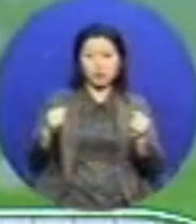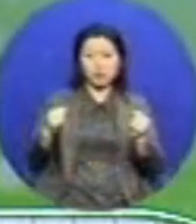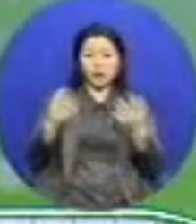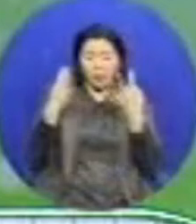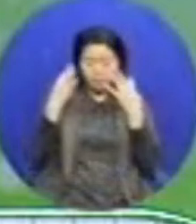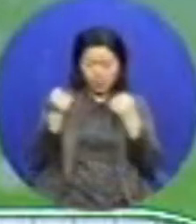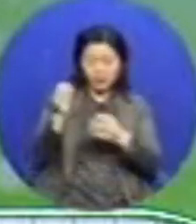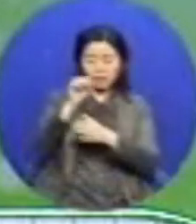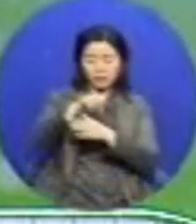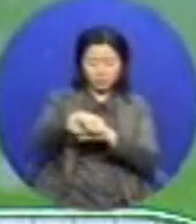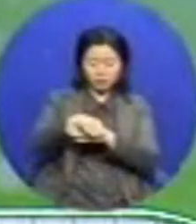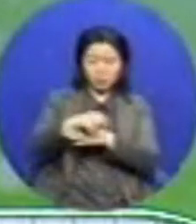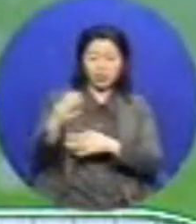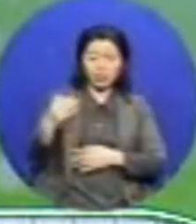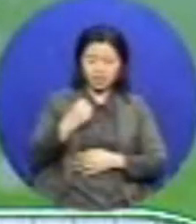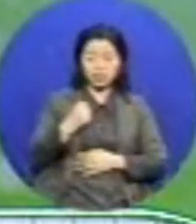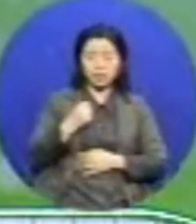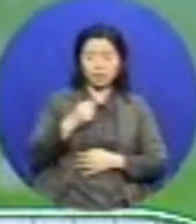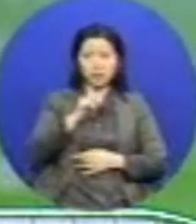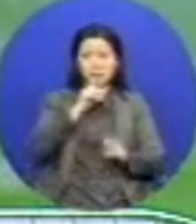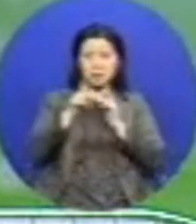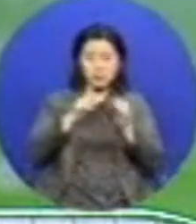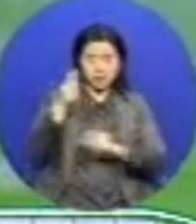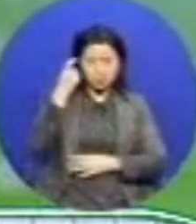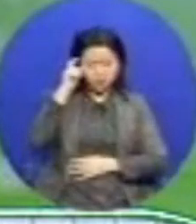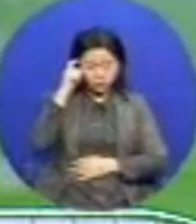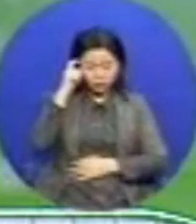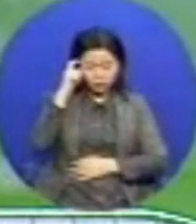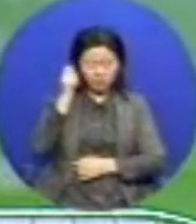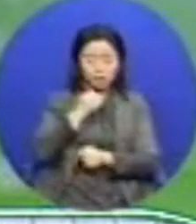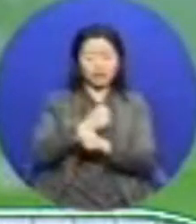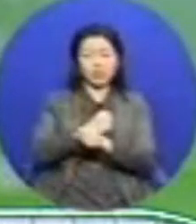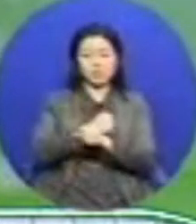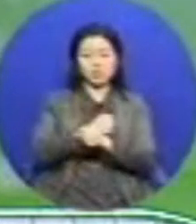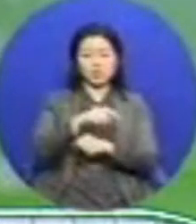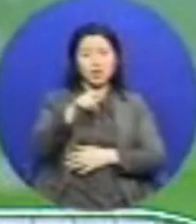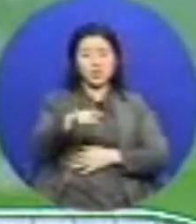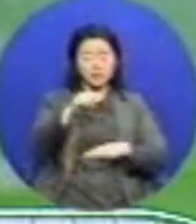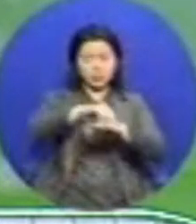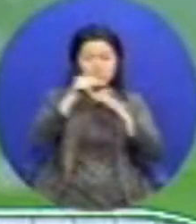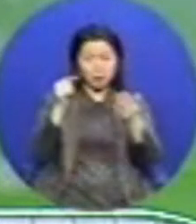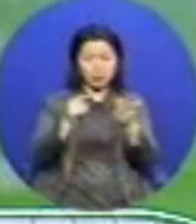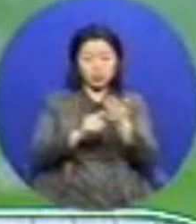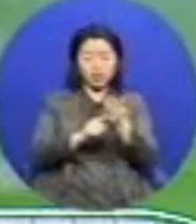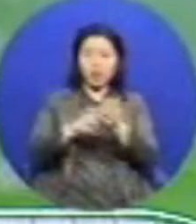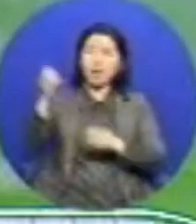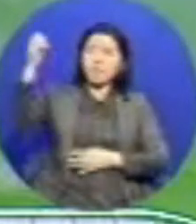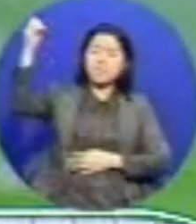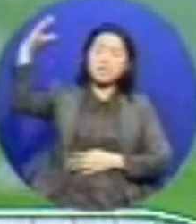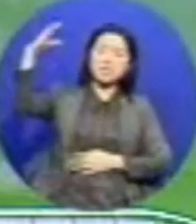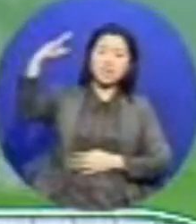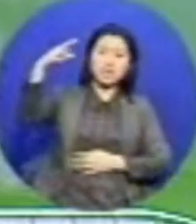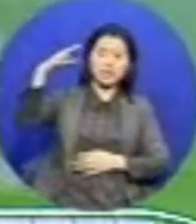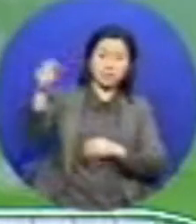맺는다 는 말씀을 묵상하면서 성령께서 그 마음의 빛을 비춰주는 것 같았어요